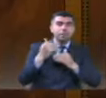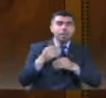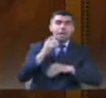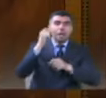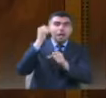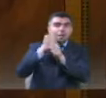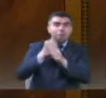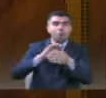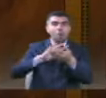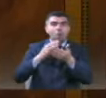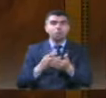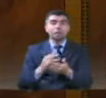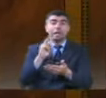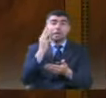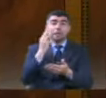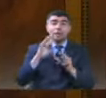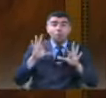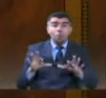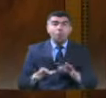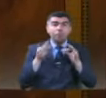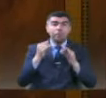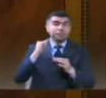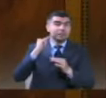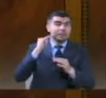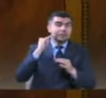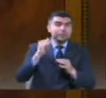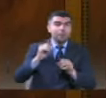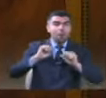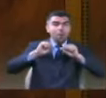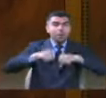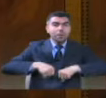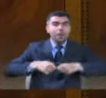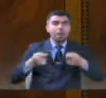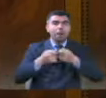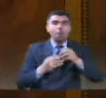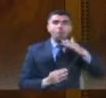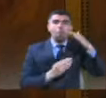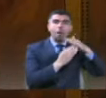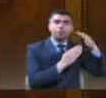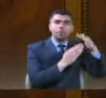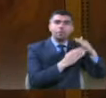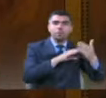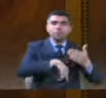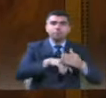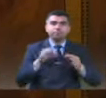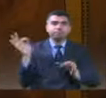خاصة. ثالثا متمادية في عدم رغبتها الحد من بؤر التوتر الاجتماعي في